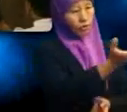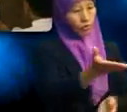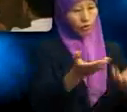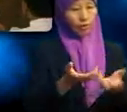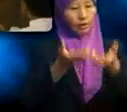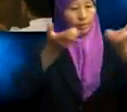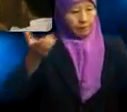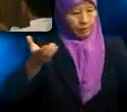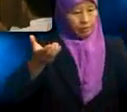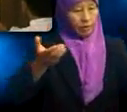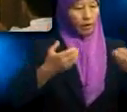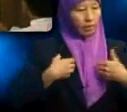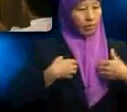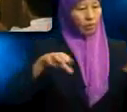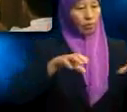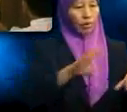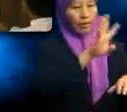berpecah menjadi empat kumpulan.